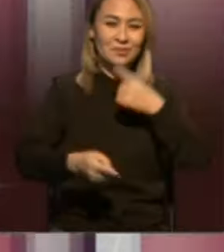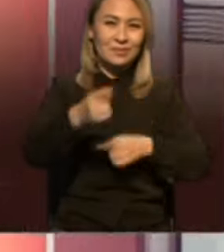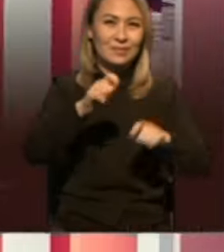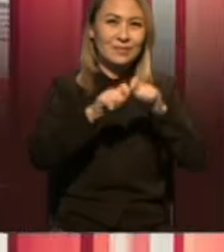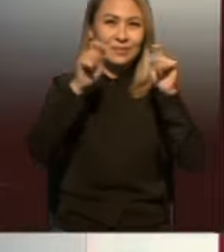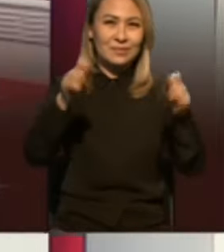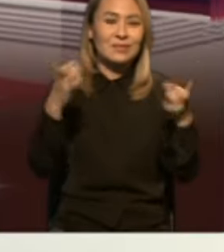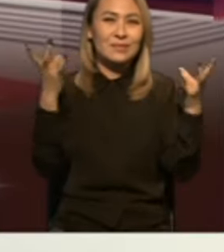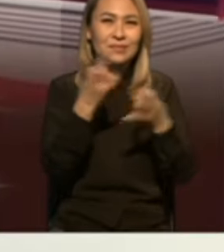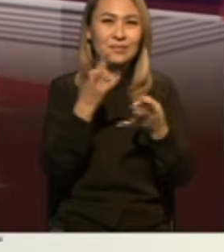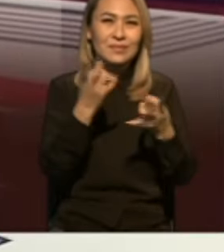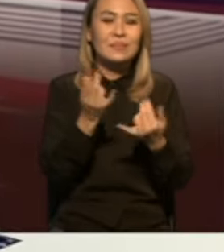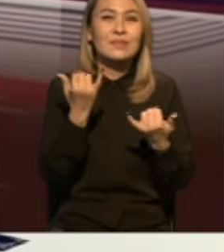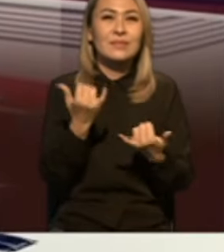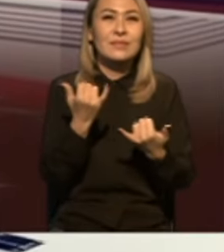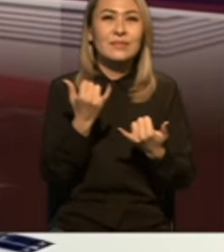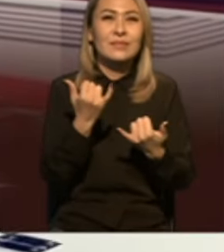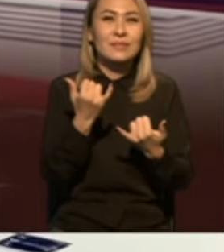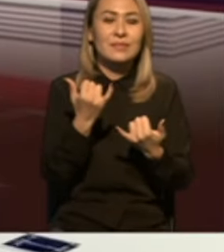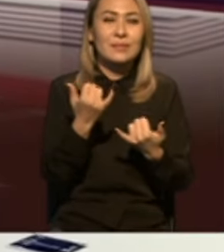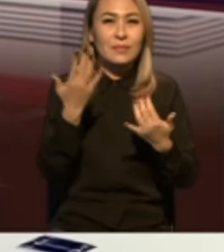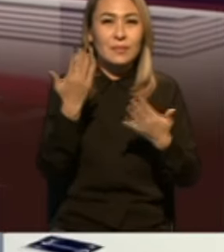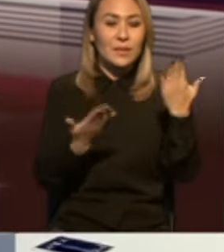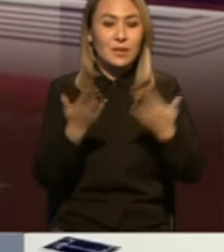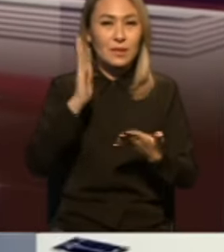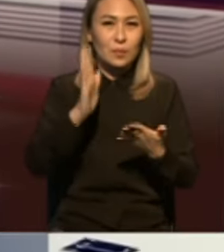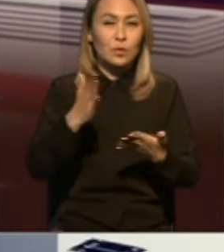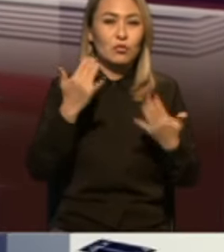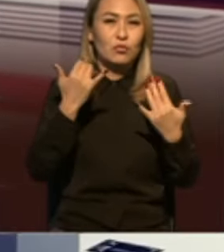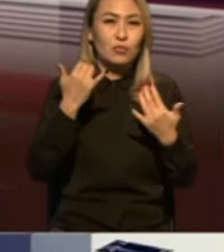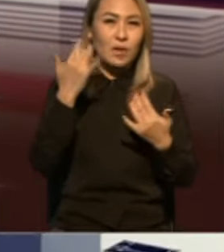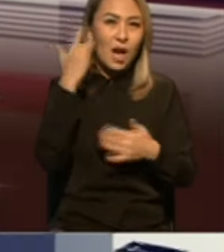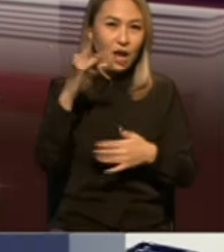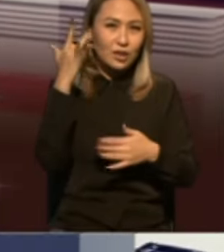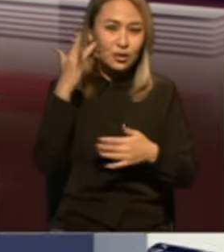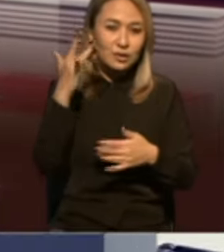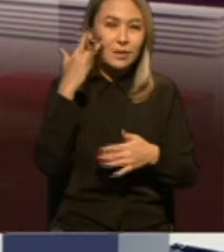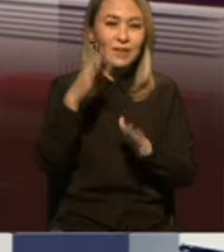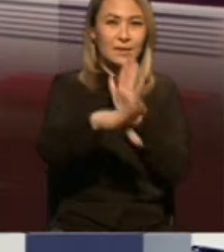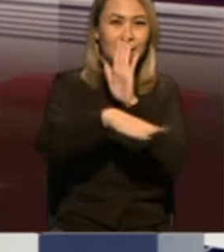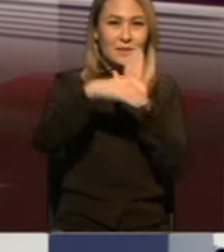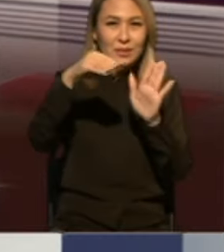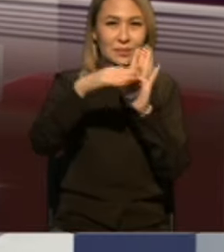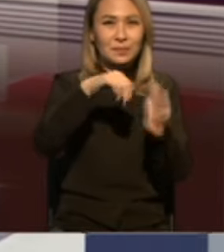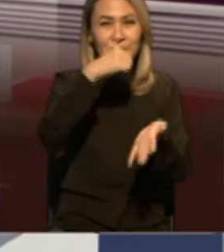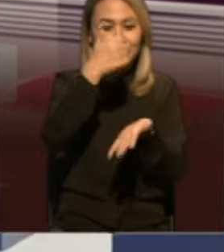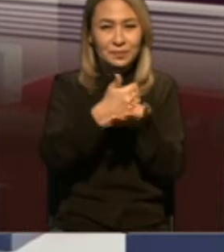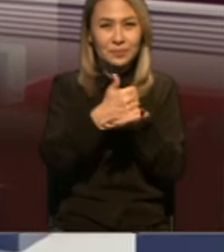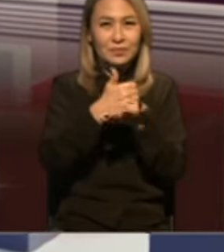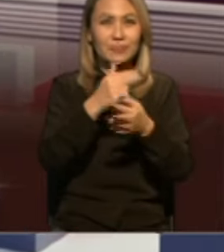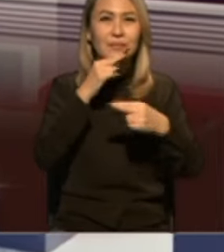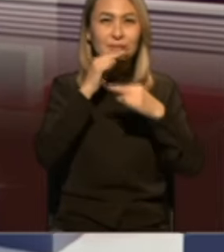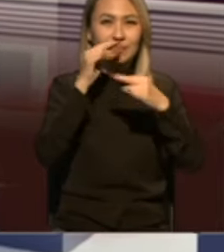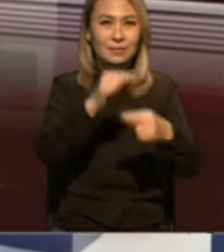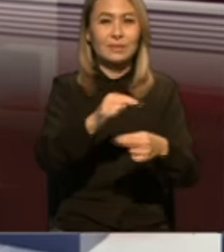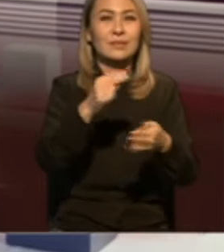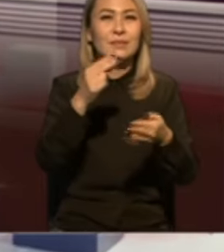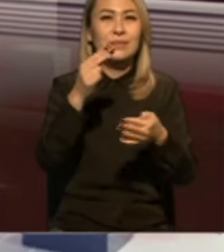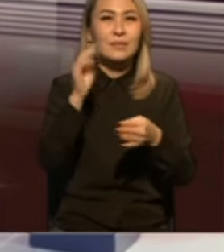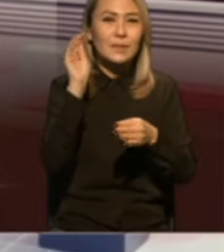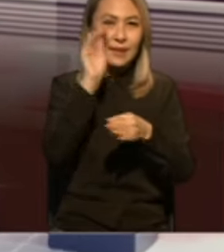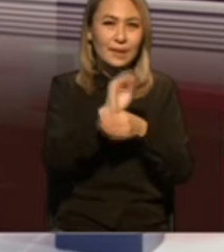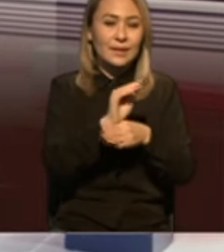керек. Қазіргі осы неге келетін болсақ, әрине бүгінгі осы ақыштағы сайлау ең басым жаңалық болды.